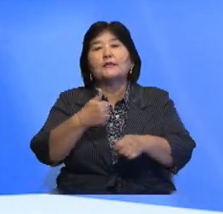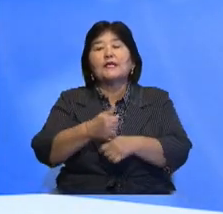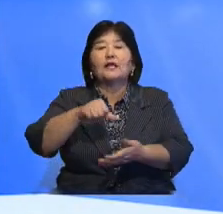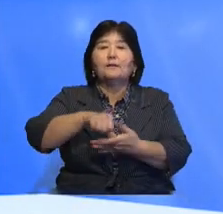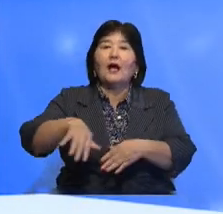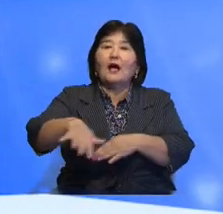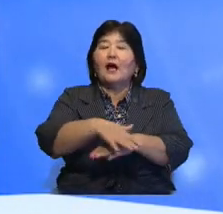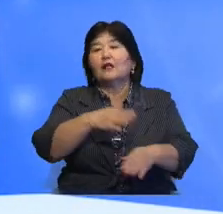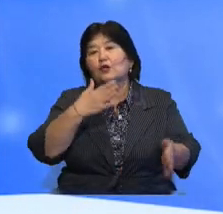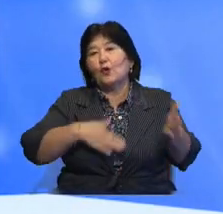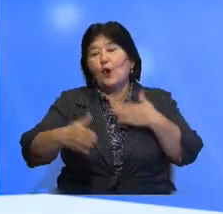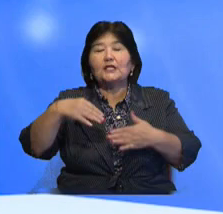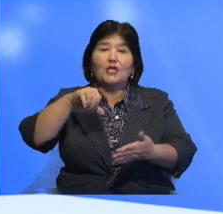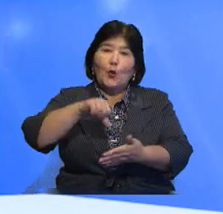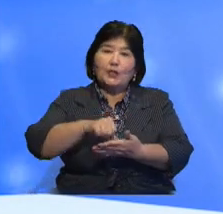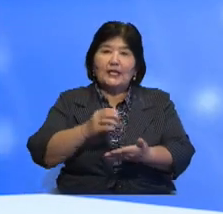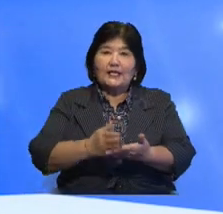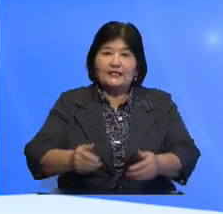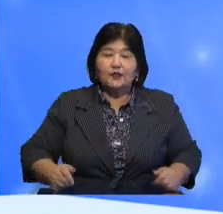қатысып, халықтың қуанышына ортақтасты.